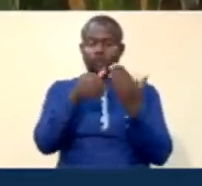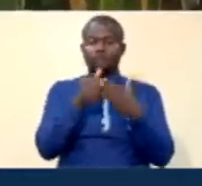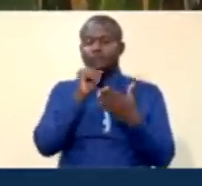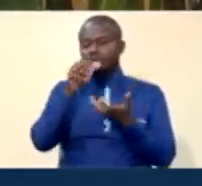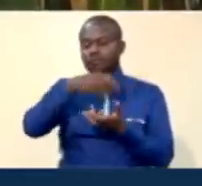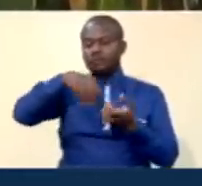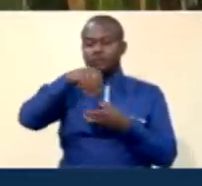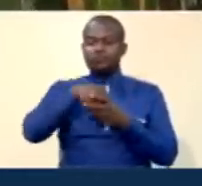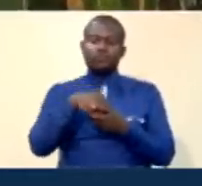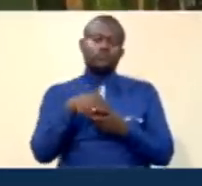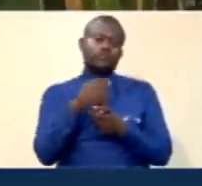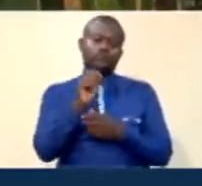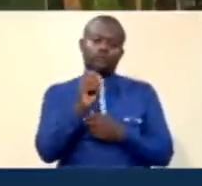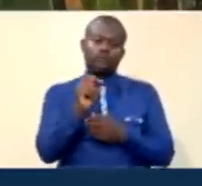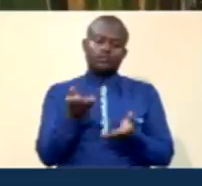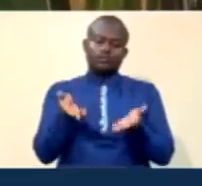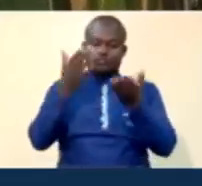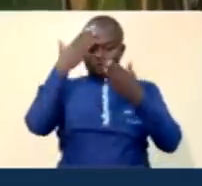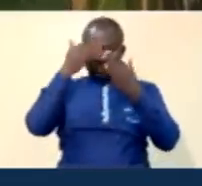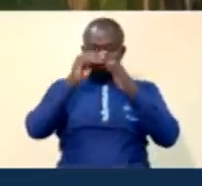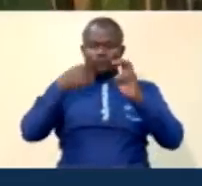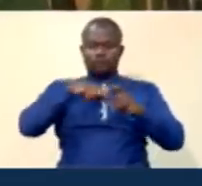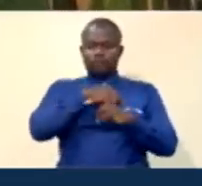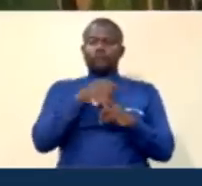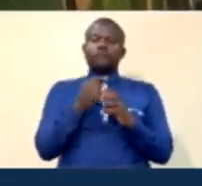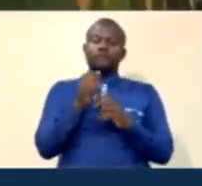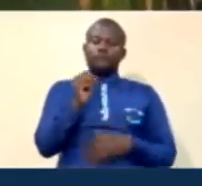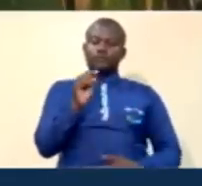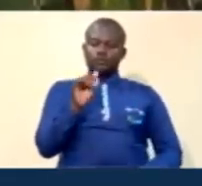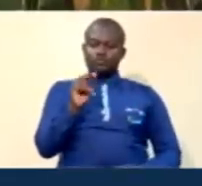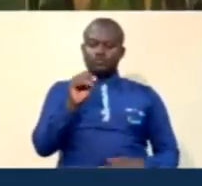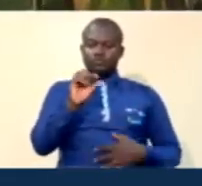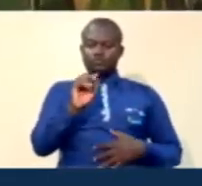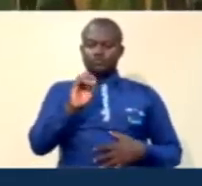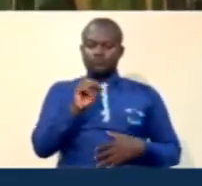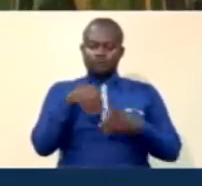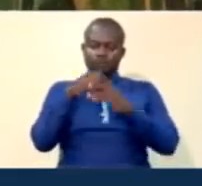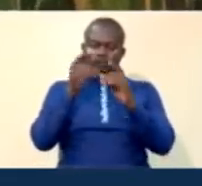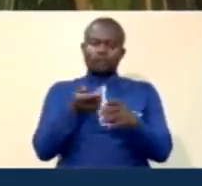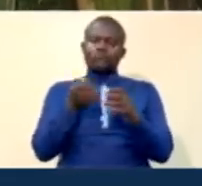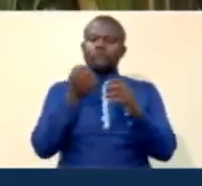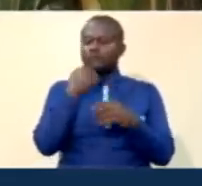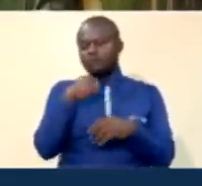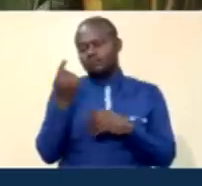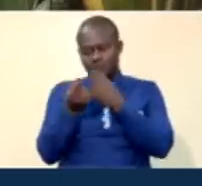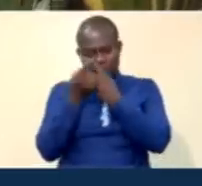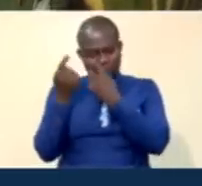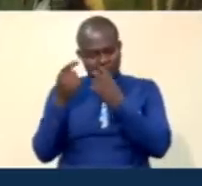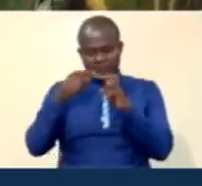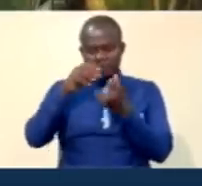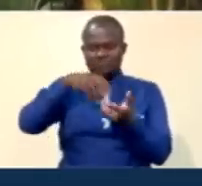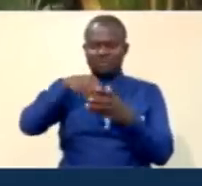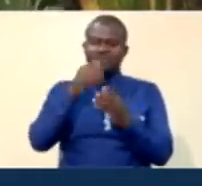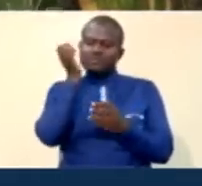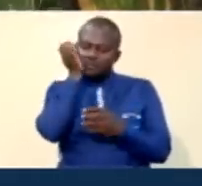na bya bishyimbo za toni zazamuka, kuko ya myunyungugu izagenda kubigori izaba yonyine, ariko nabivanga na